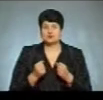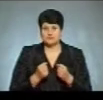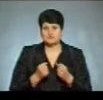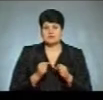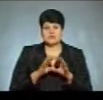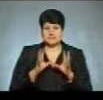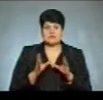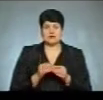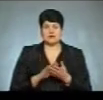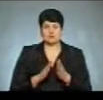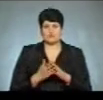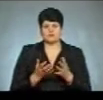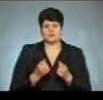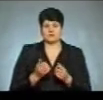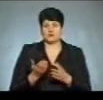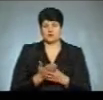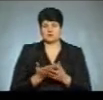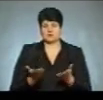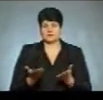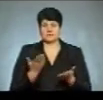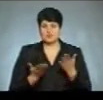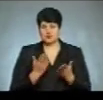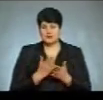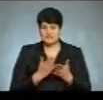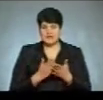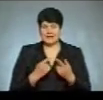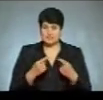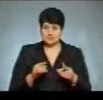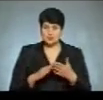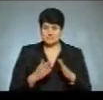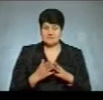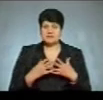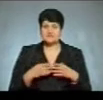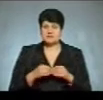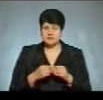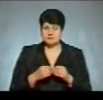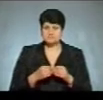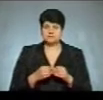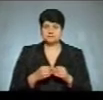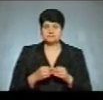на загальних умовах отримати субсидії. Якщо ж є якісь певні обставини в сім'ї, які